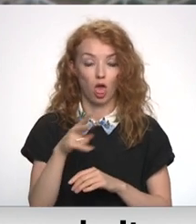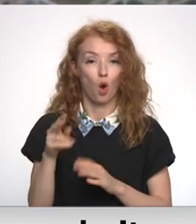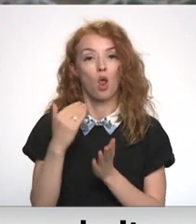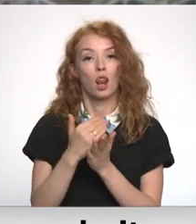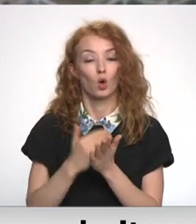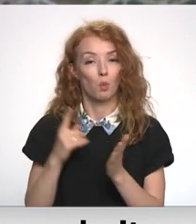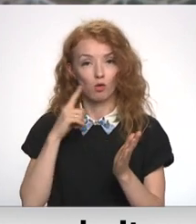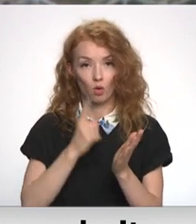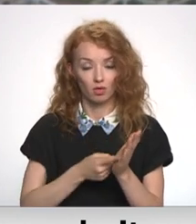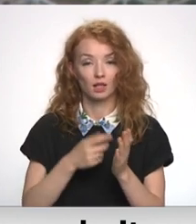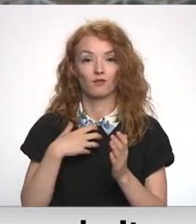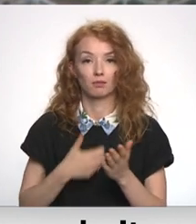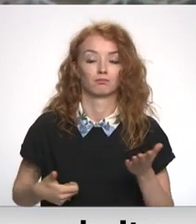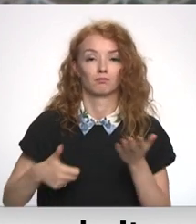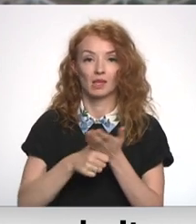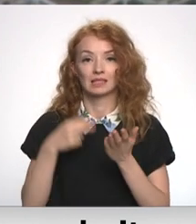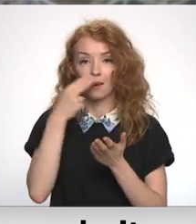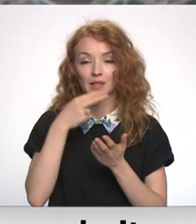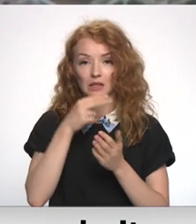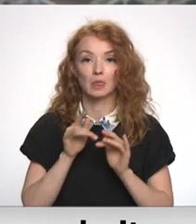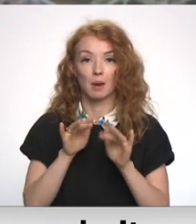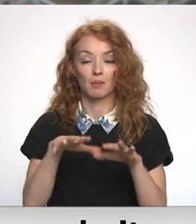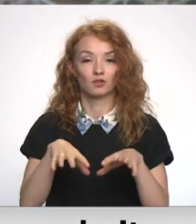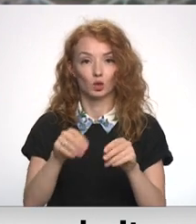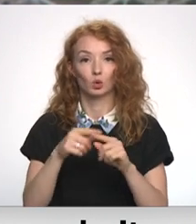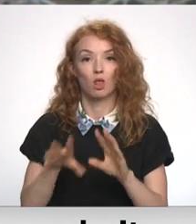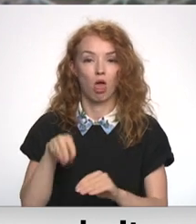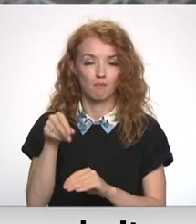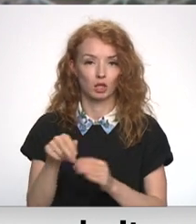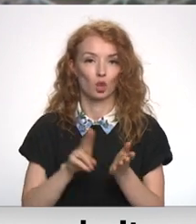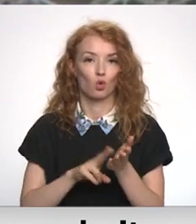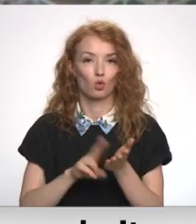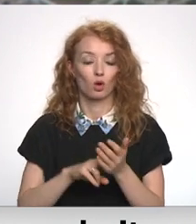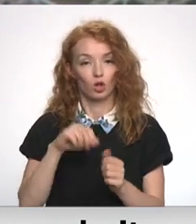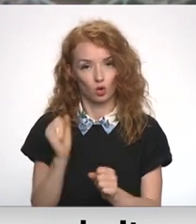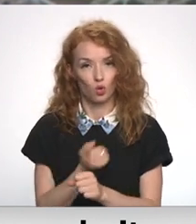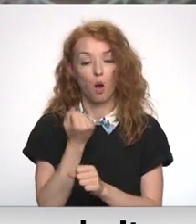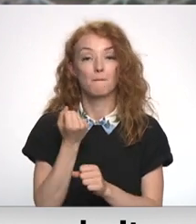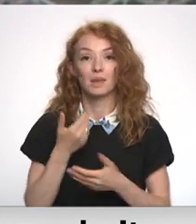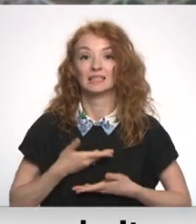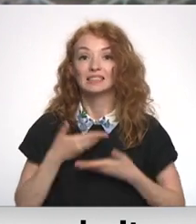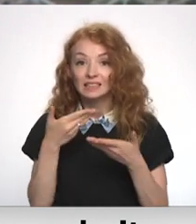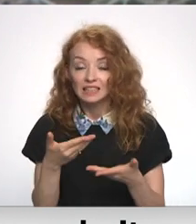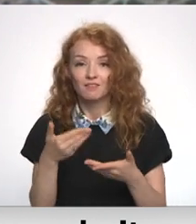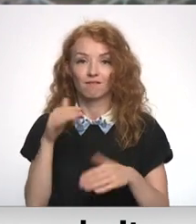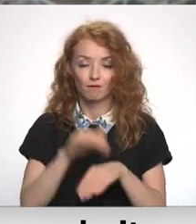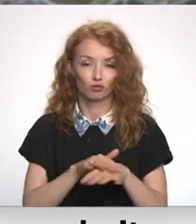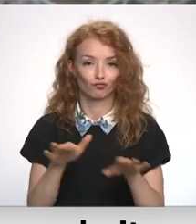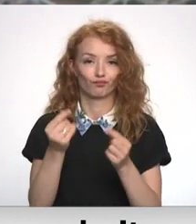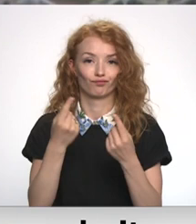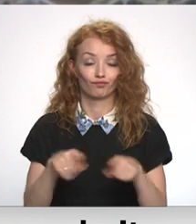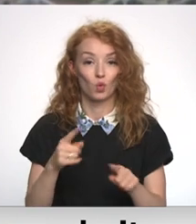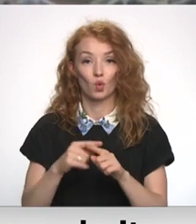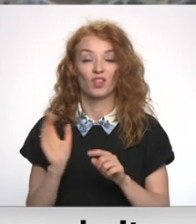liek reģistrēties kā saimnieciskās darbības veicējiem un maksāt nodokļus. Taču praksē mēdz būt pretēji un